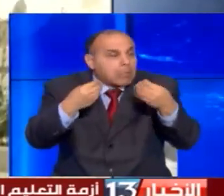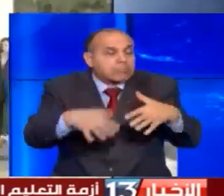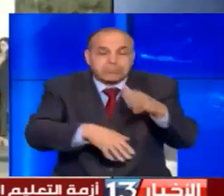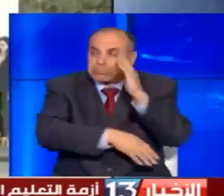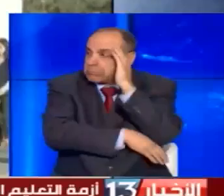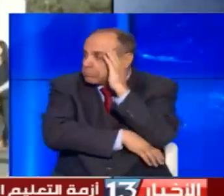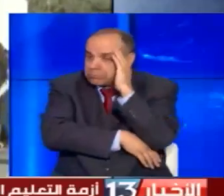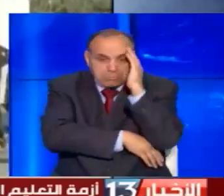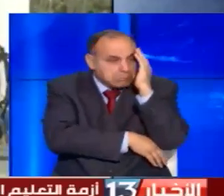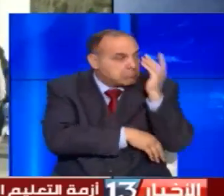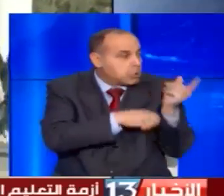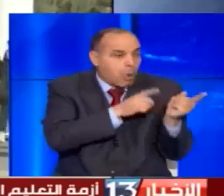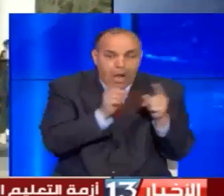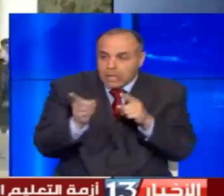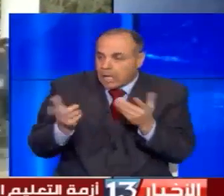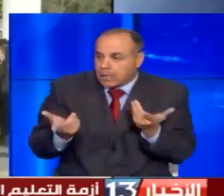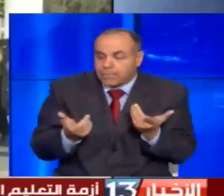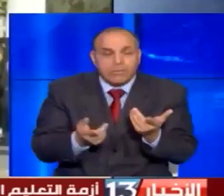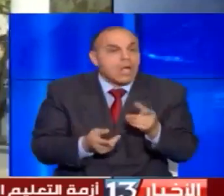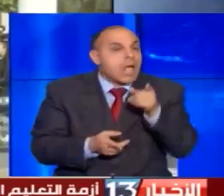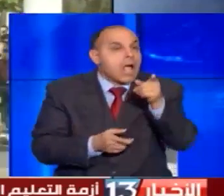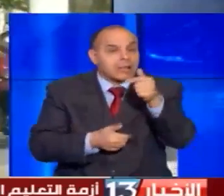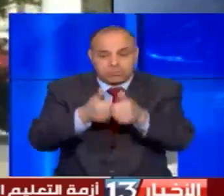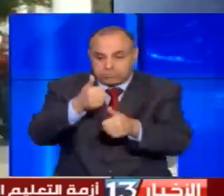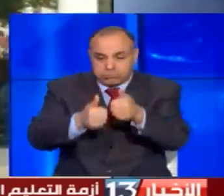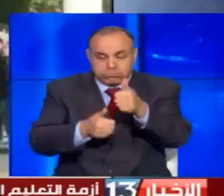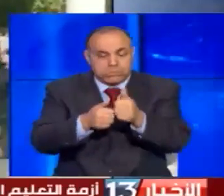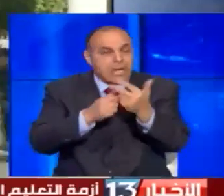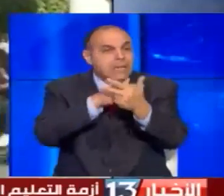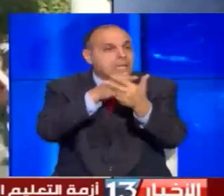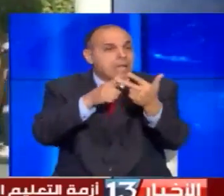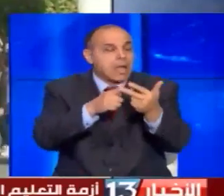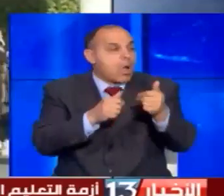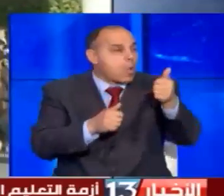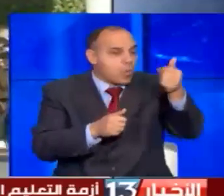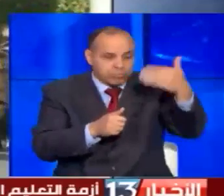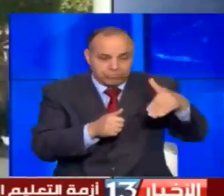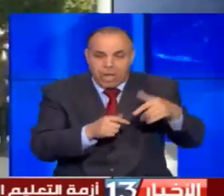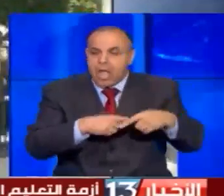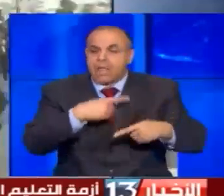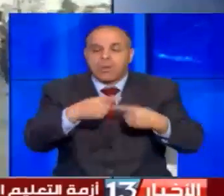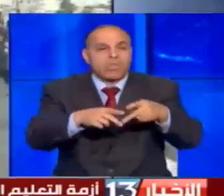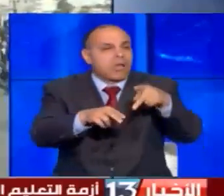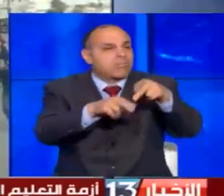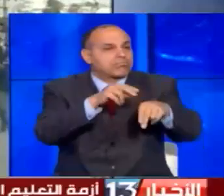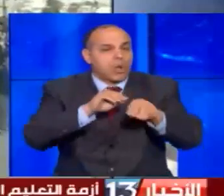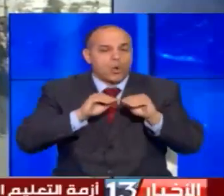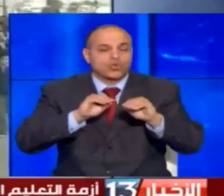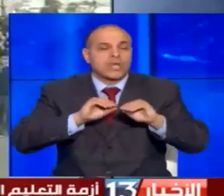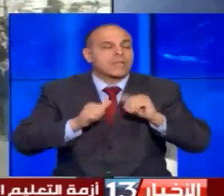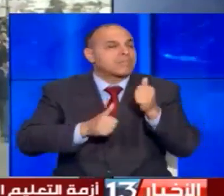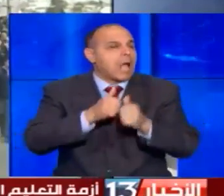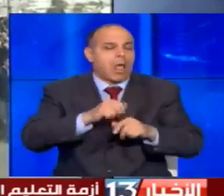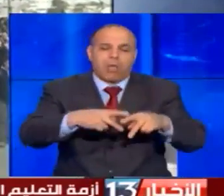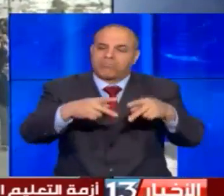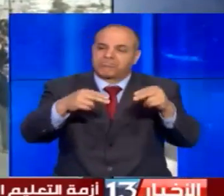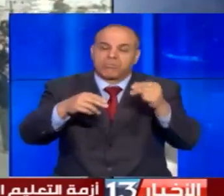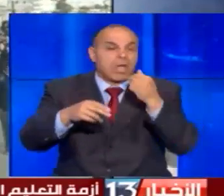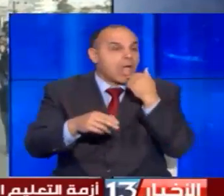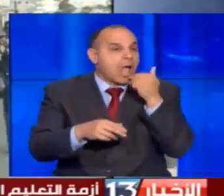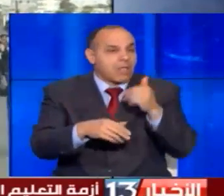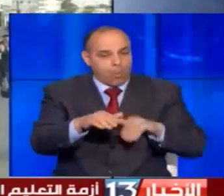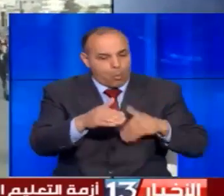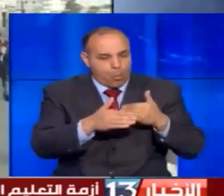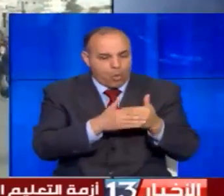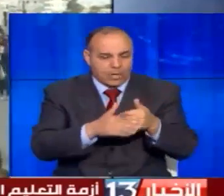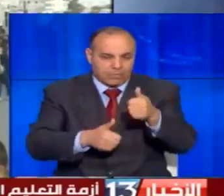الحكايه. وامام عدم اجراء امتحانات الثلاثي الاول وتواصل مقاطعه الاساتذه للامتحانات واقتراب